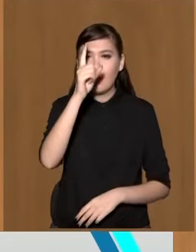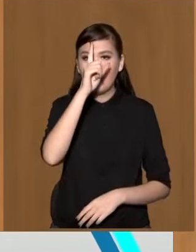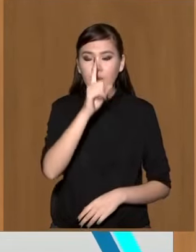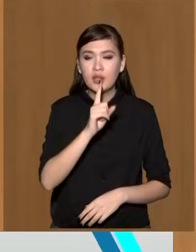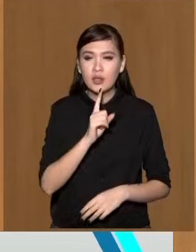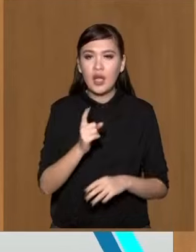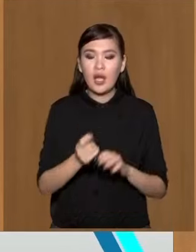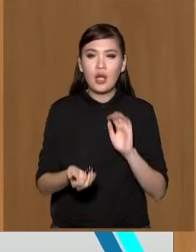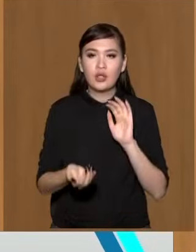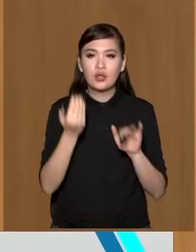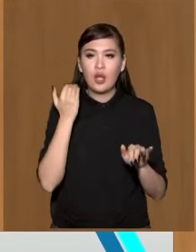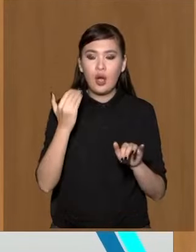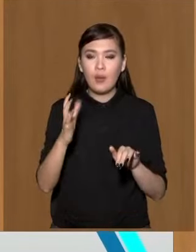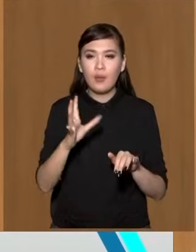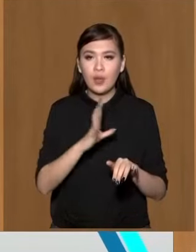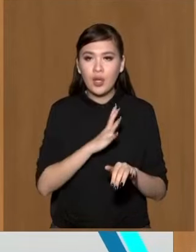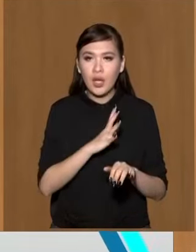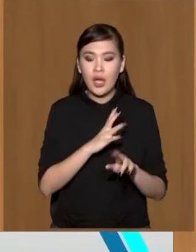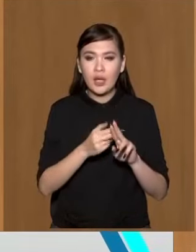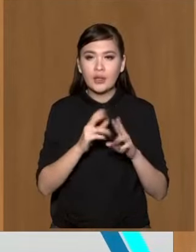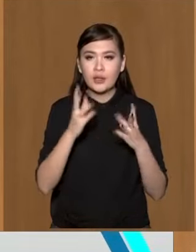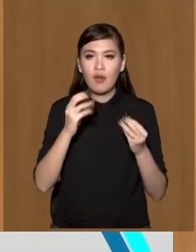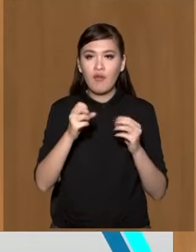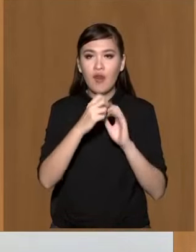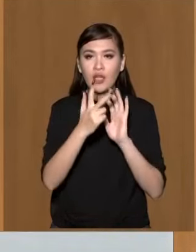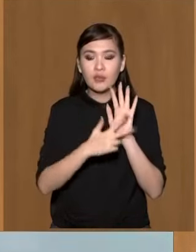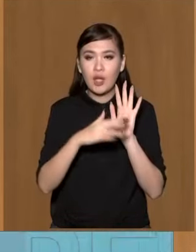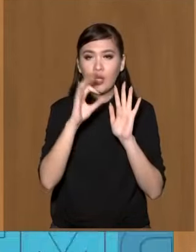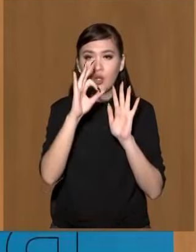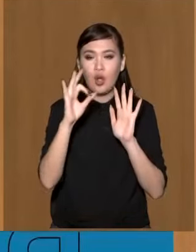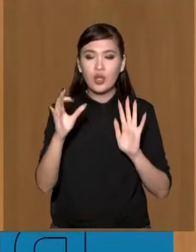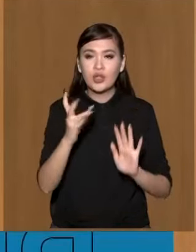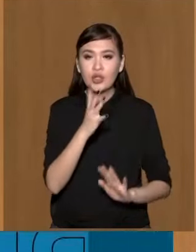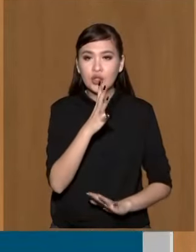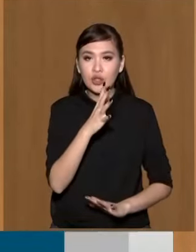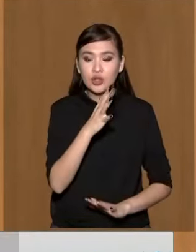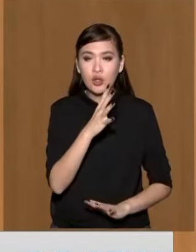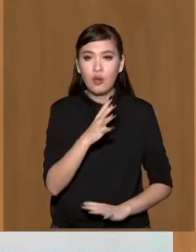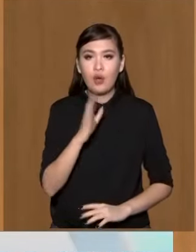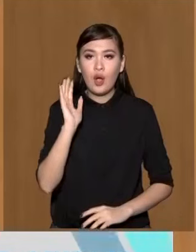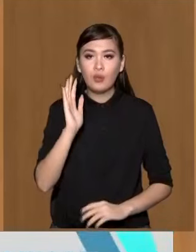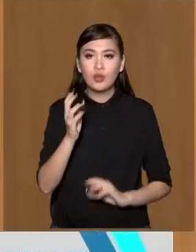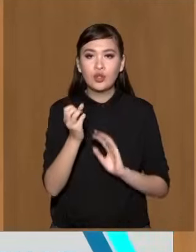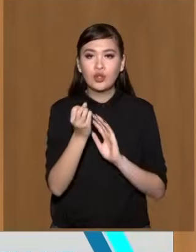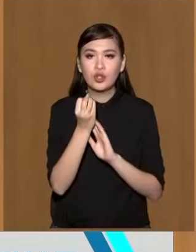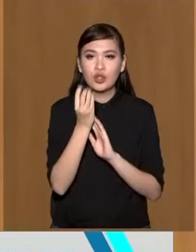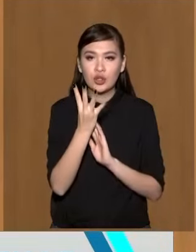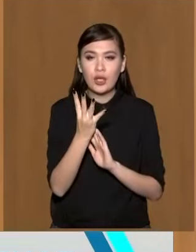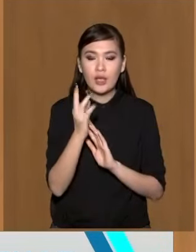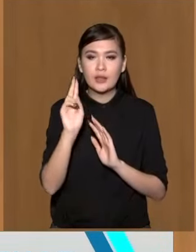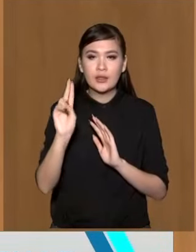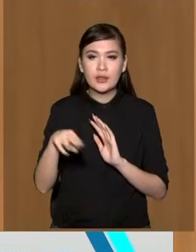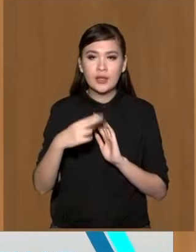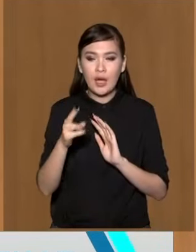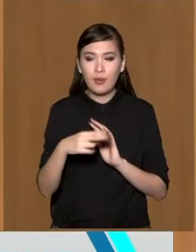дня голосования, то есть в 18:00 часов местного времени 14 декабря.